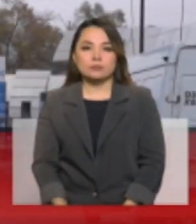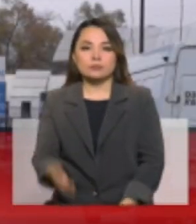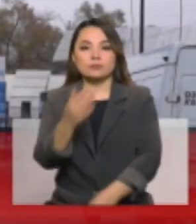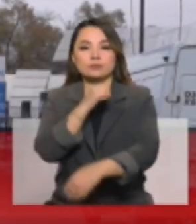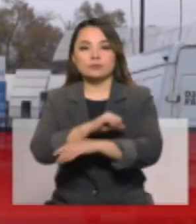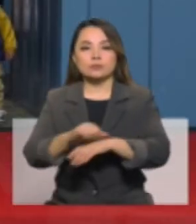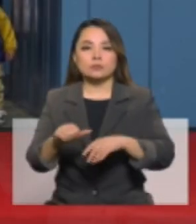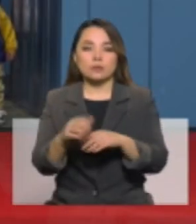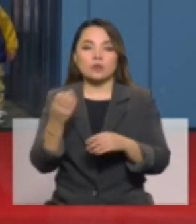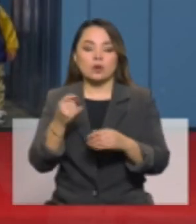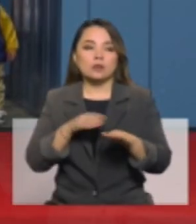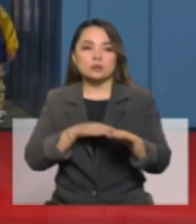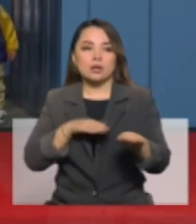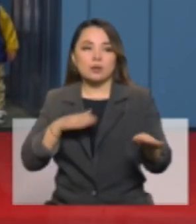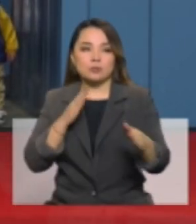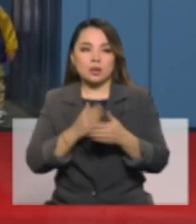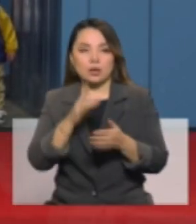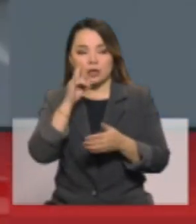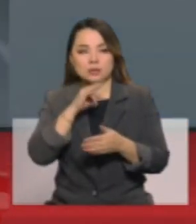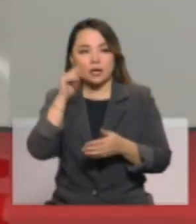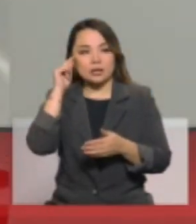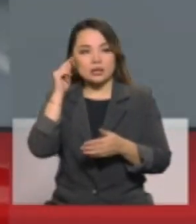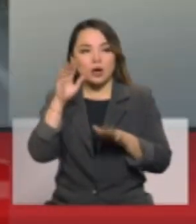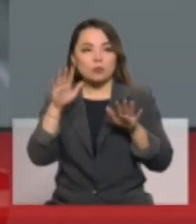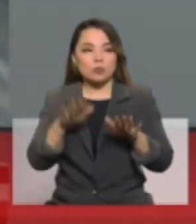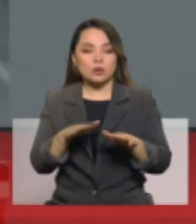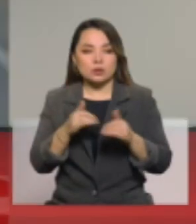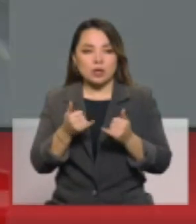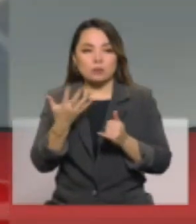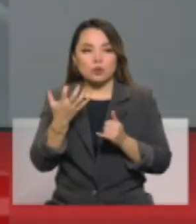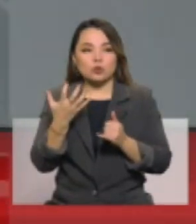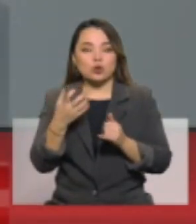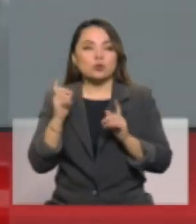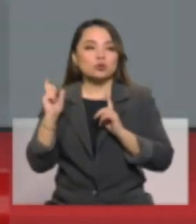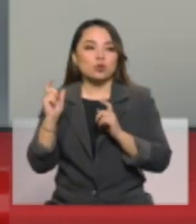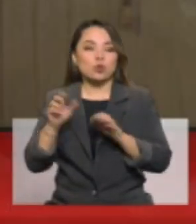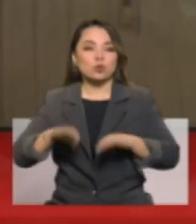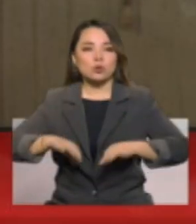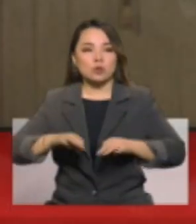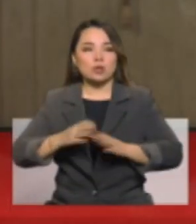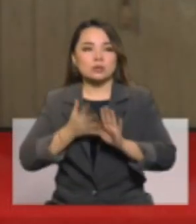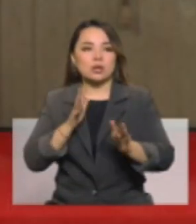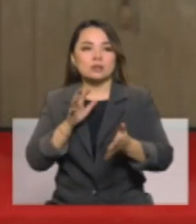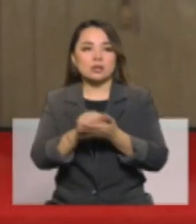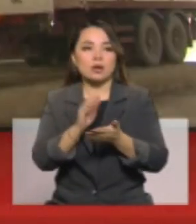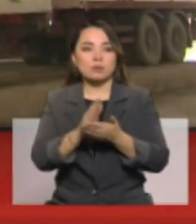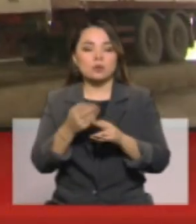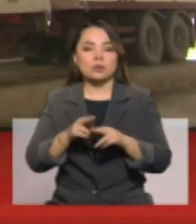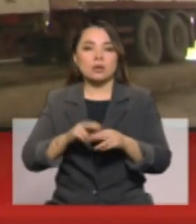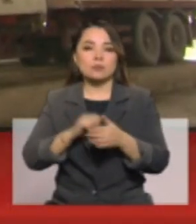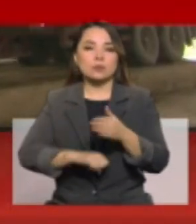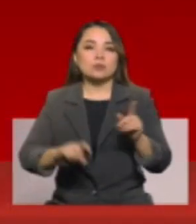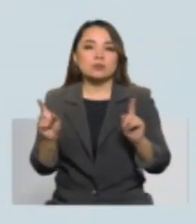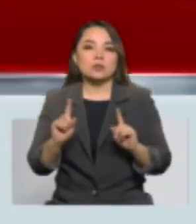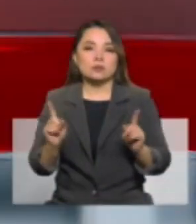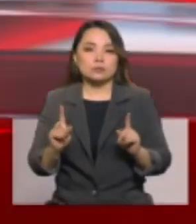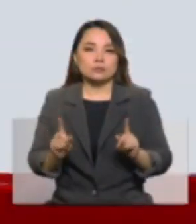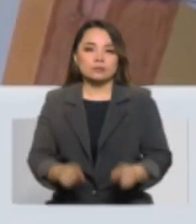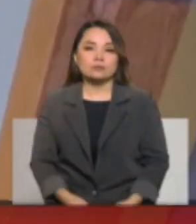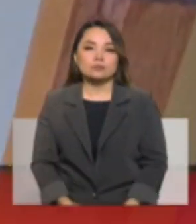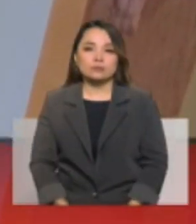Шекарада тағы да кептеліс. Қазақ-қырғыз өткізу пунктінде 500 жүк көлігі кезек күтіп тұр. Бұған не себеп?